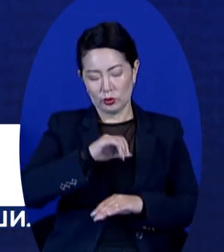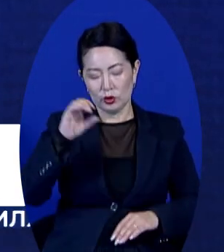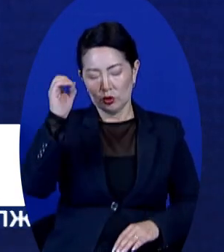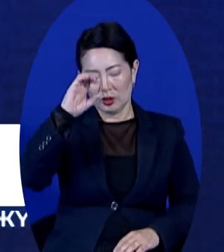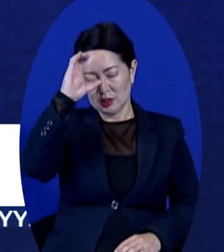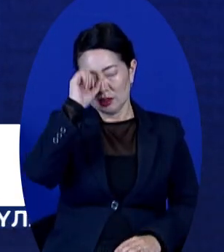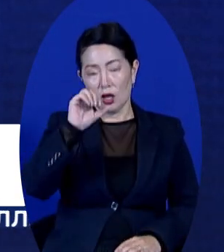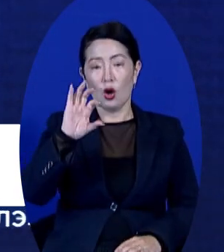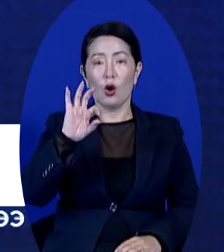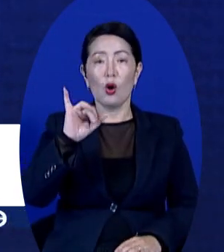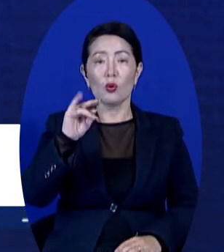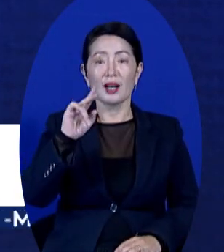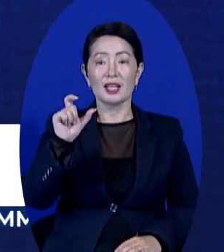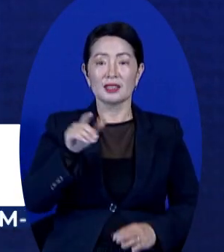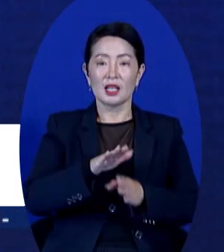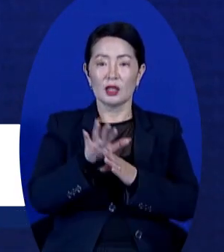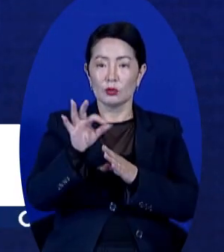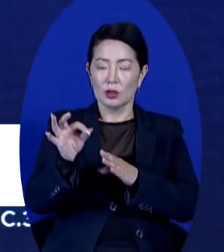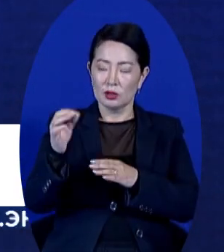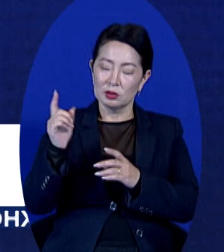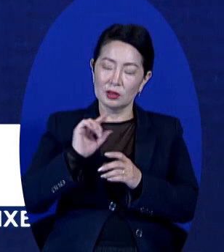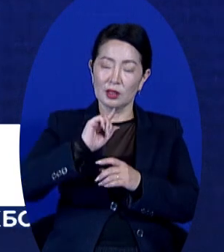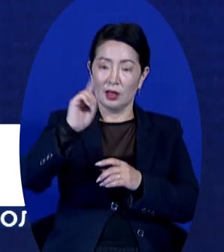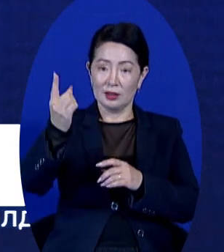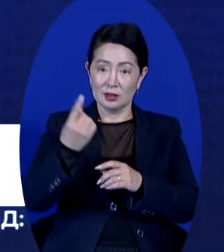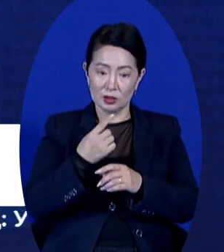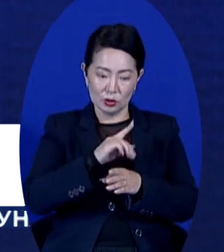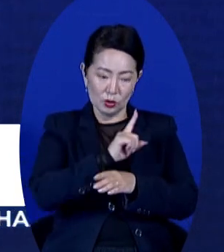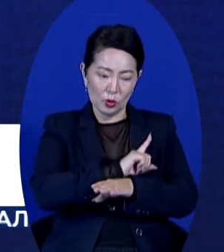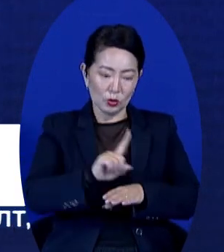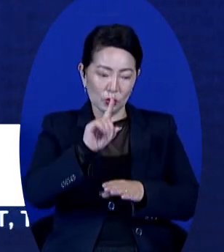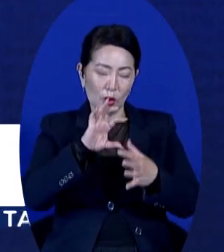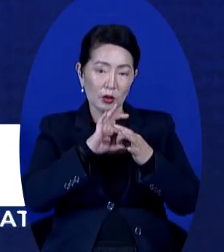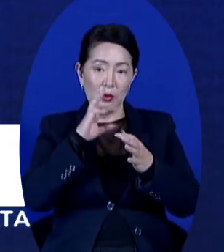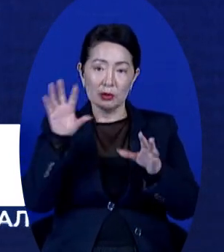эрдний Оросын албаны улсад хийсэн айлчлалын үр дүнтэй холбогдуулан зарим мэдээллийг тайлбарлан хүргэлээ.